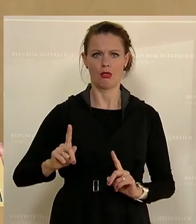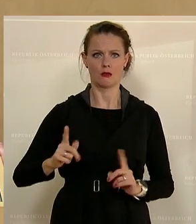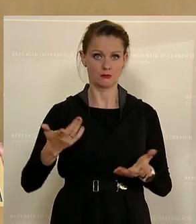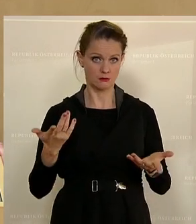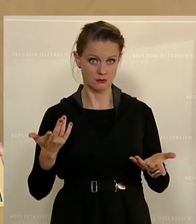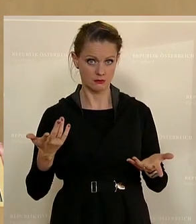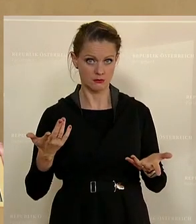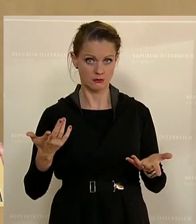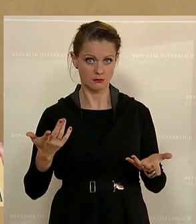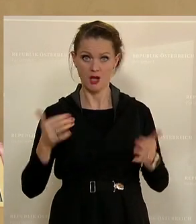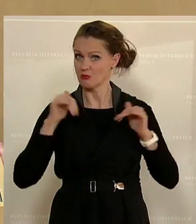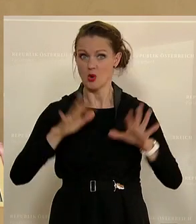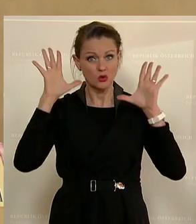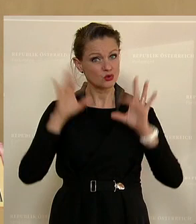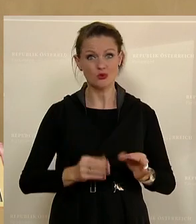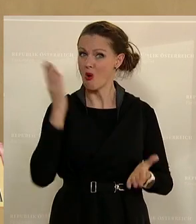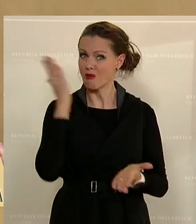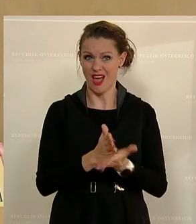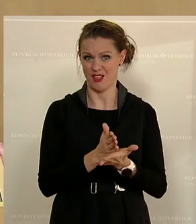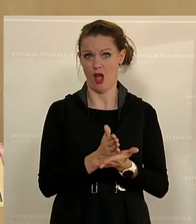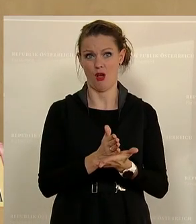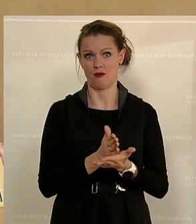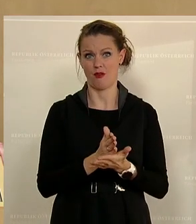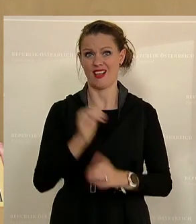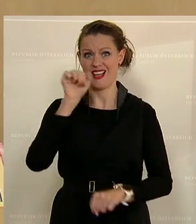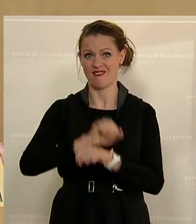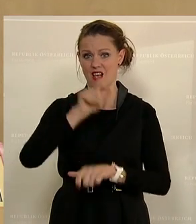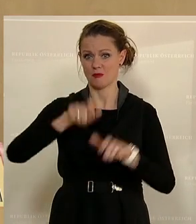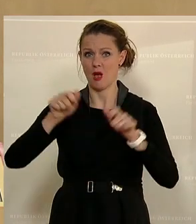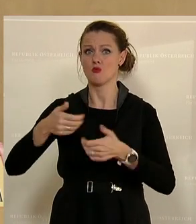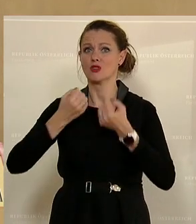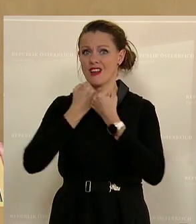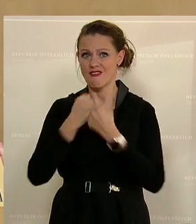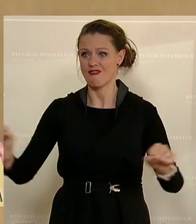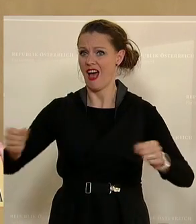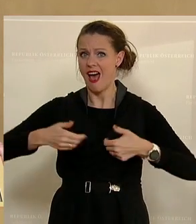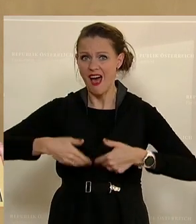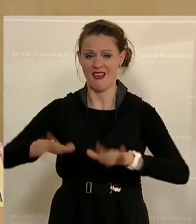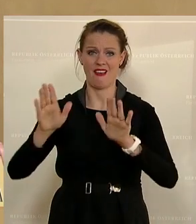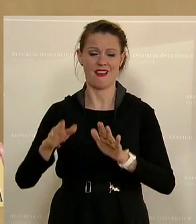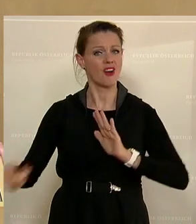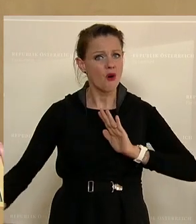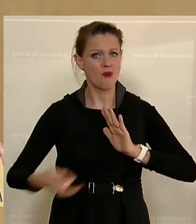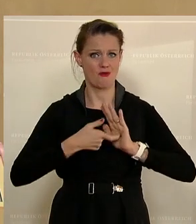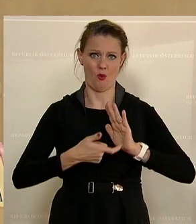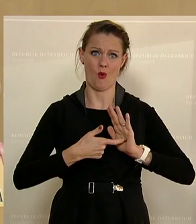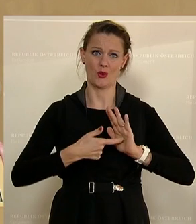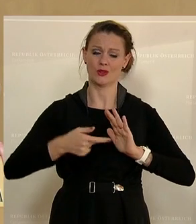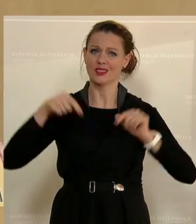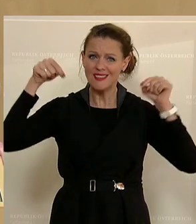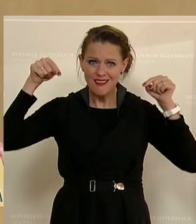stillzuhalten. Das muss sofort aufhören. Gefangene müssen freigelassen werden. Das ist eine Forderung, die